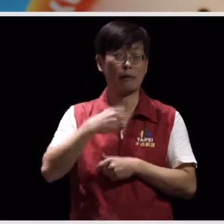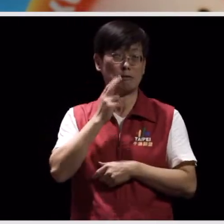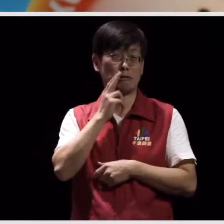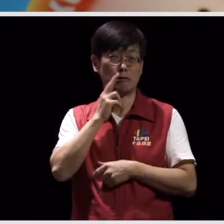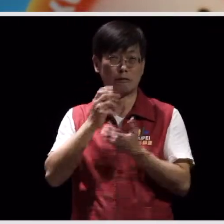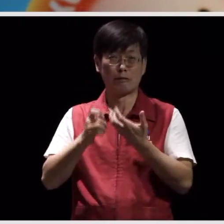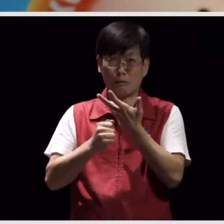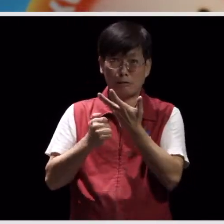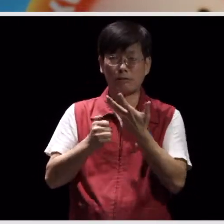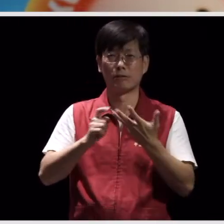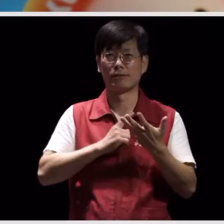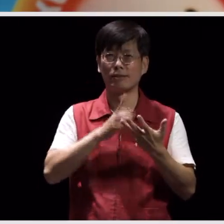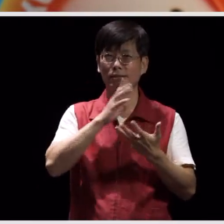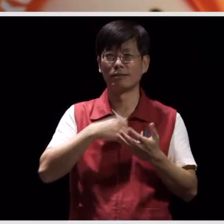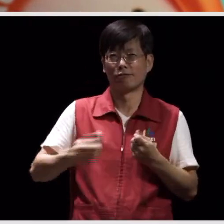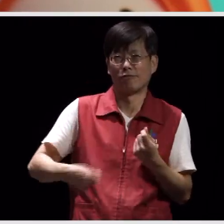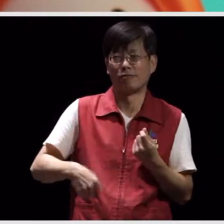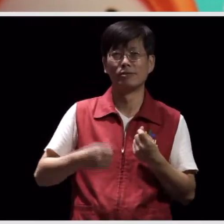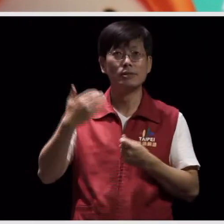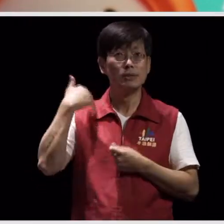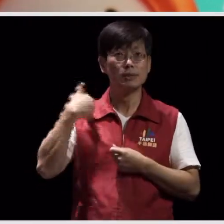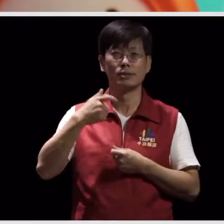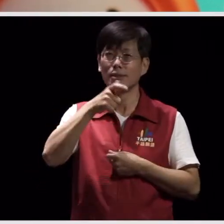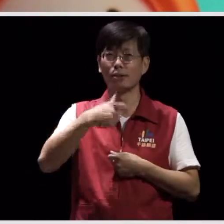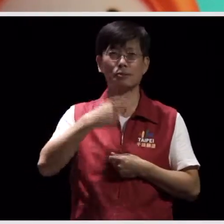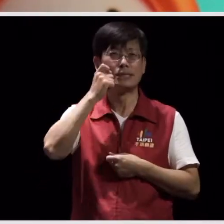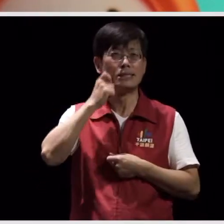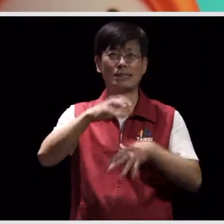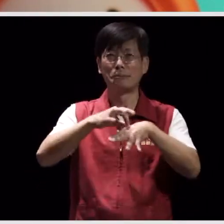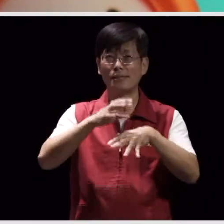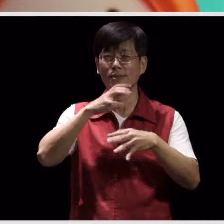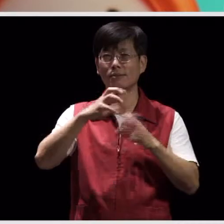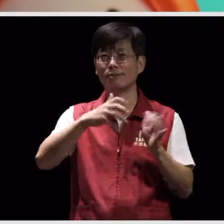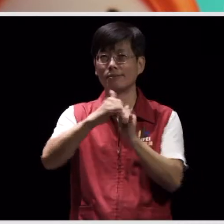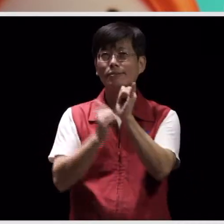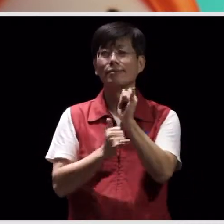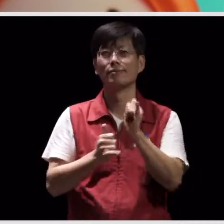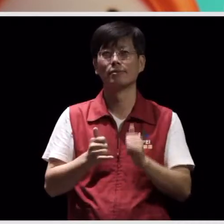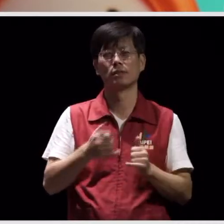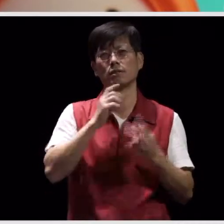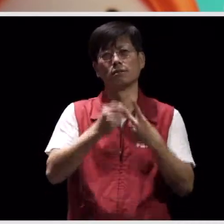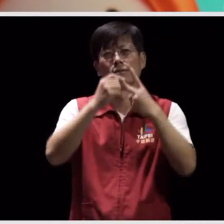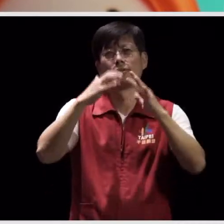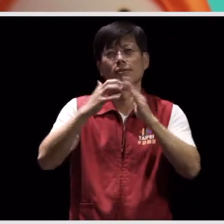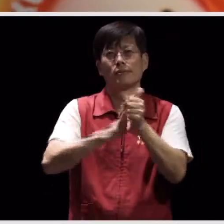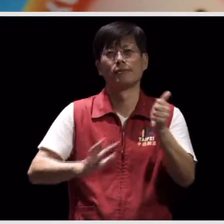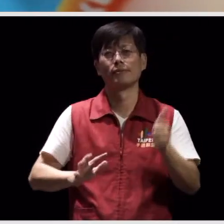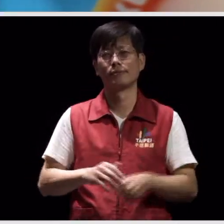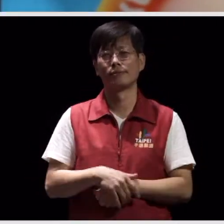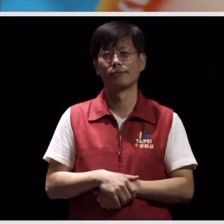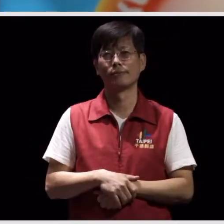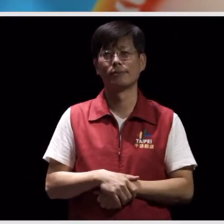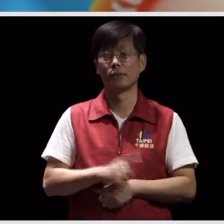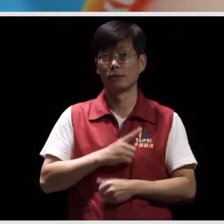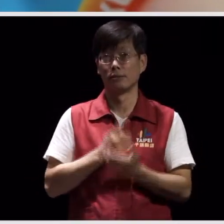的。那时候有一个叫做嬉皮世代，那个就变成是那时候因为二战的关系，好，他上